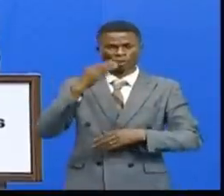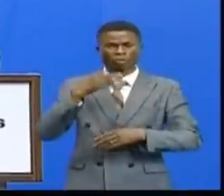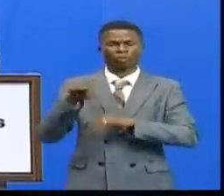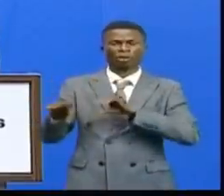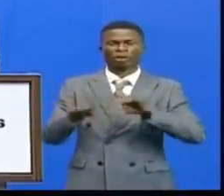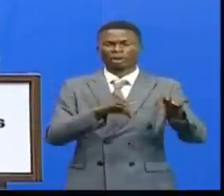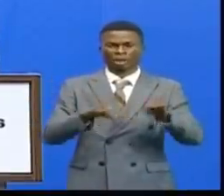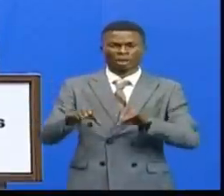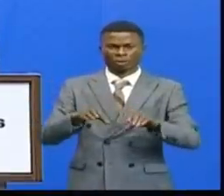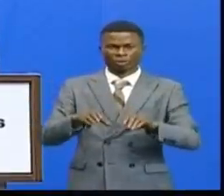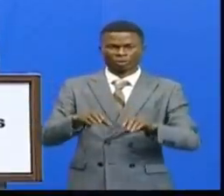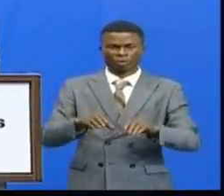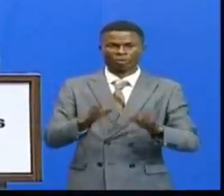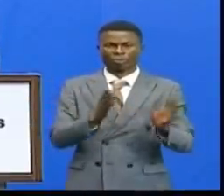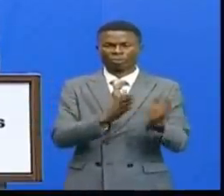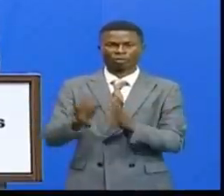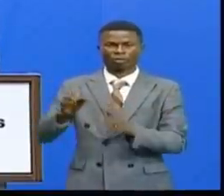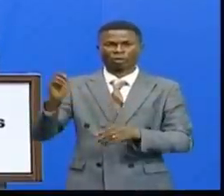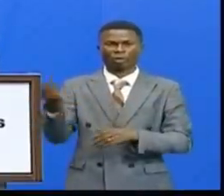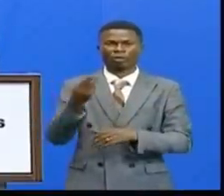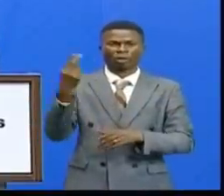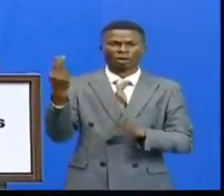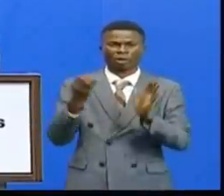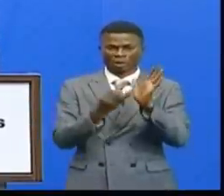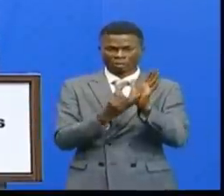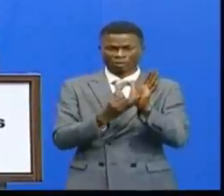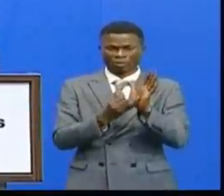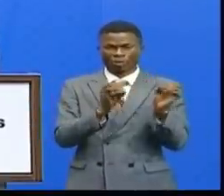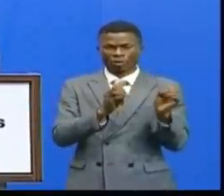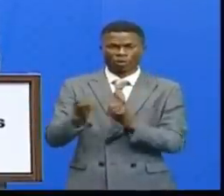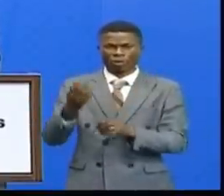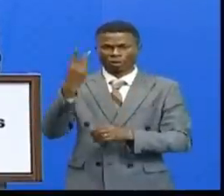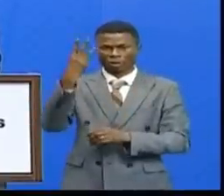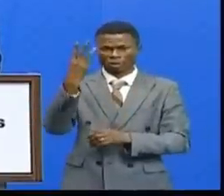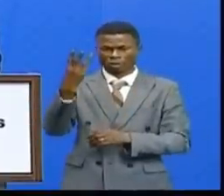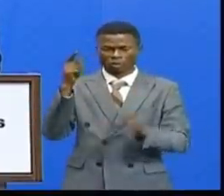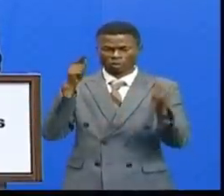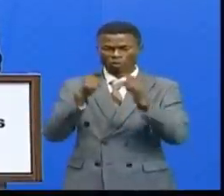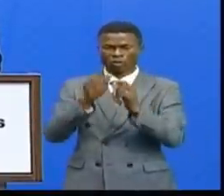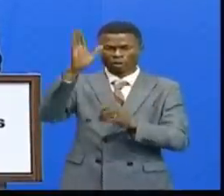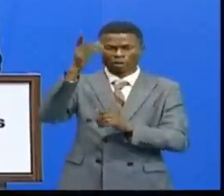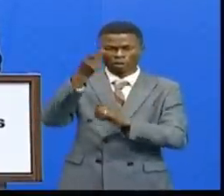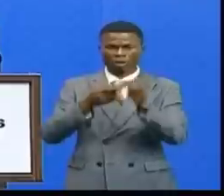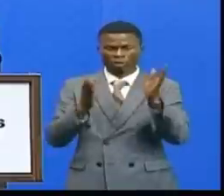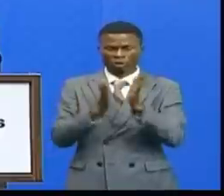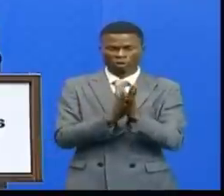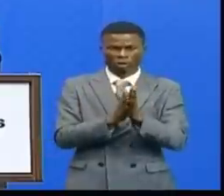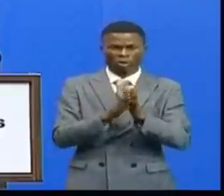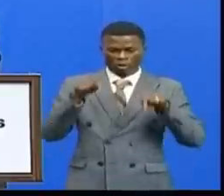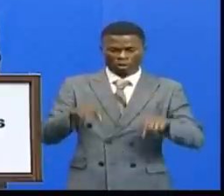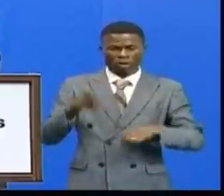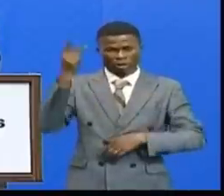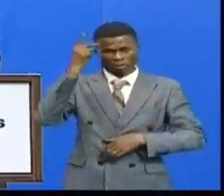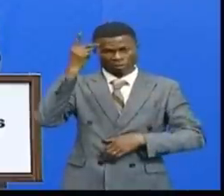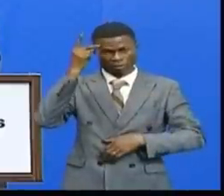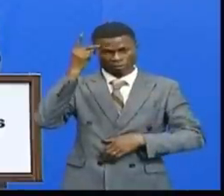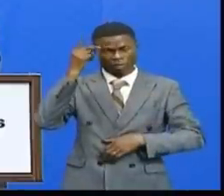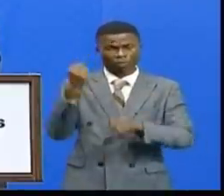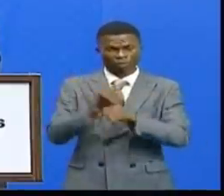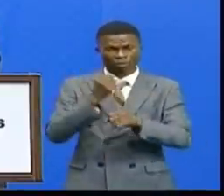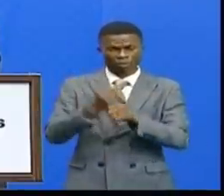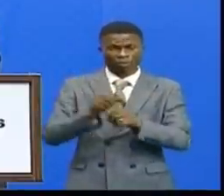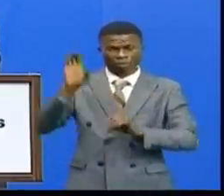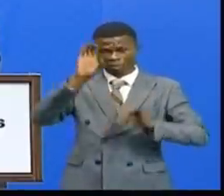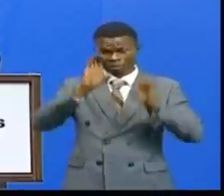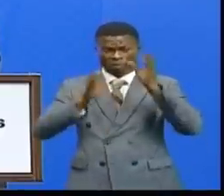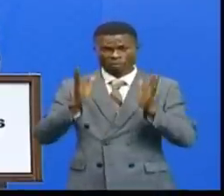des travaux de la pré-COP 27 qui se sont tenus du 3 au 5 octobre 2022 à Kinshasa, à la suite de travaux des